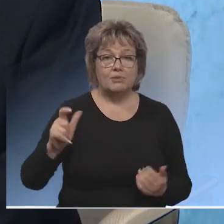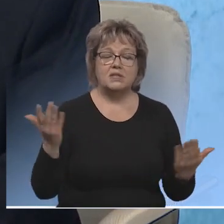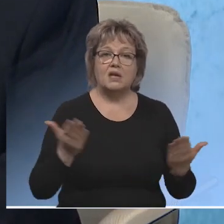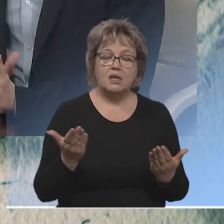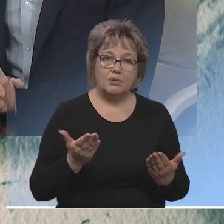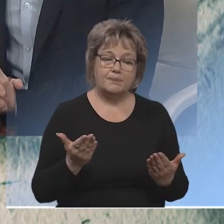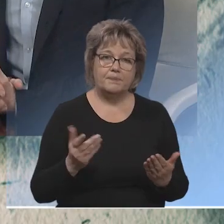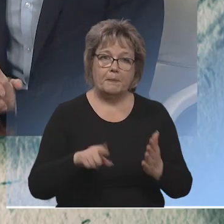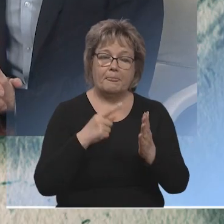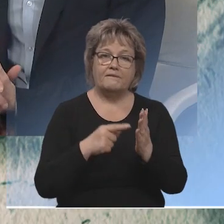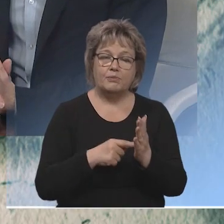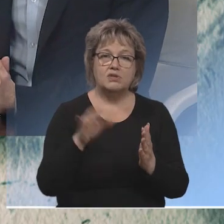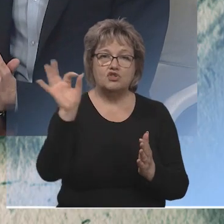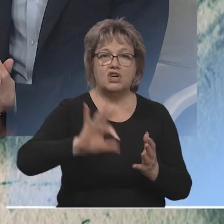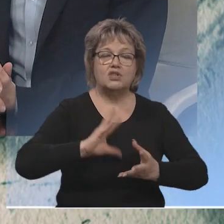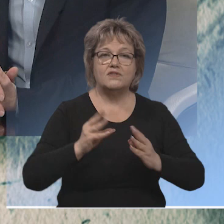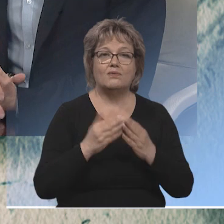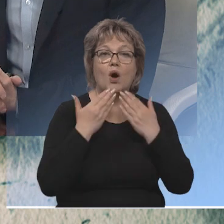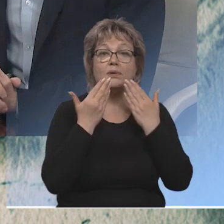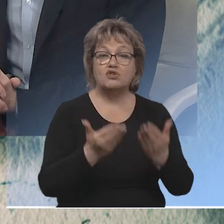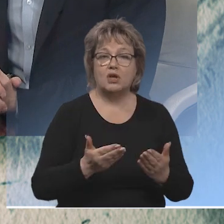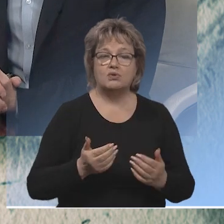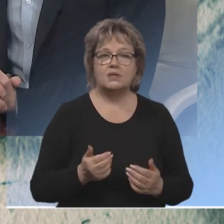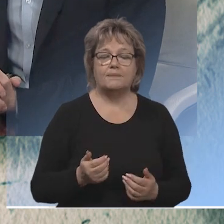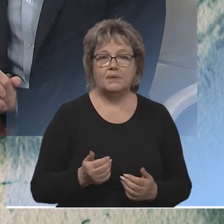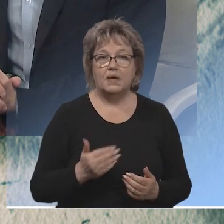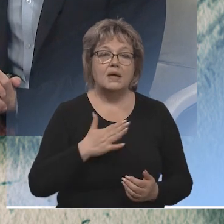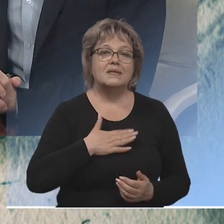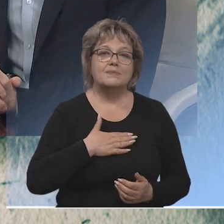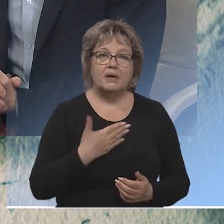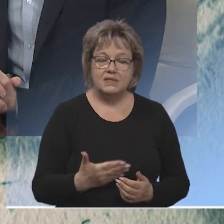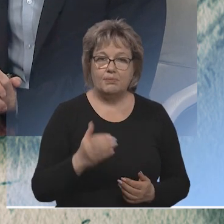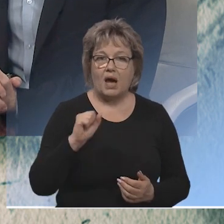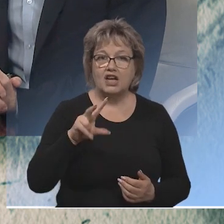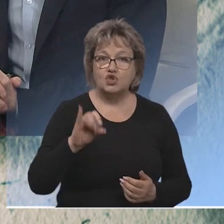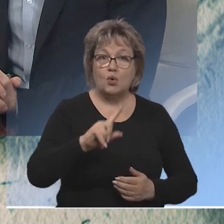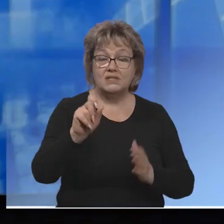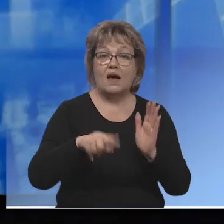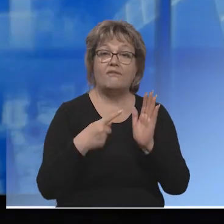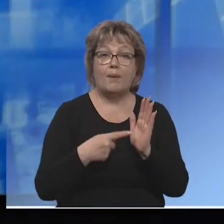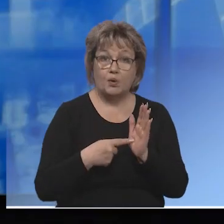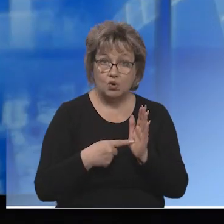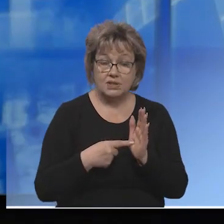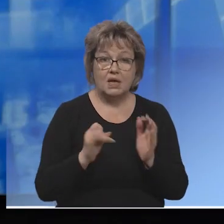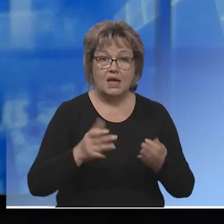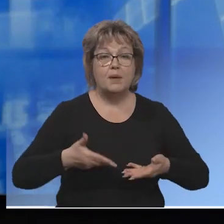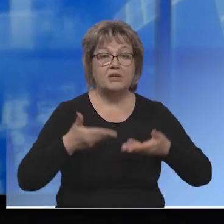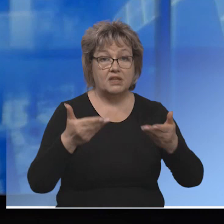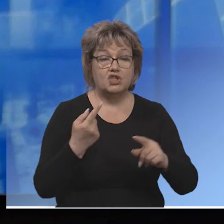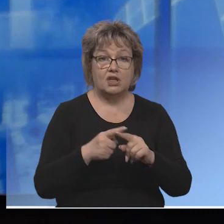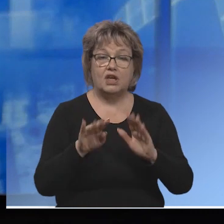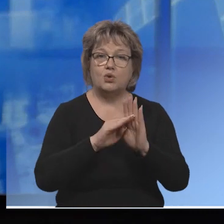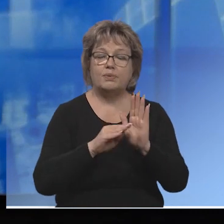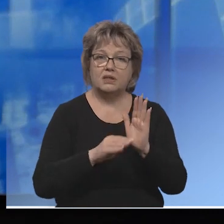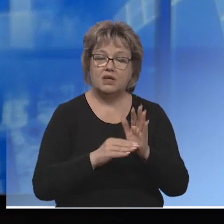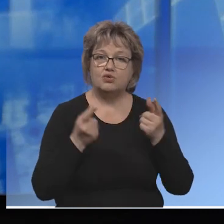с какими вопросами они чаще всего обращаются. Спасибо, Артем, за вопросы и приглашение на